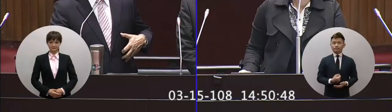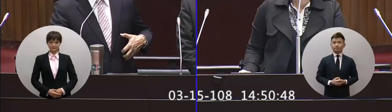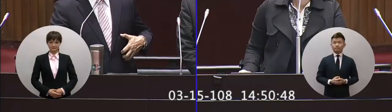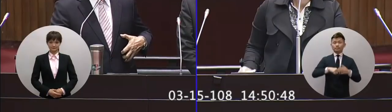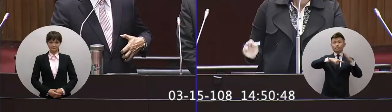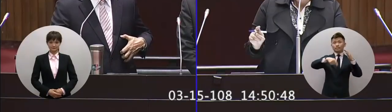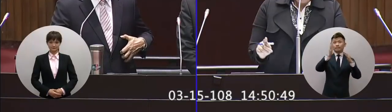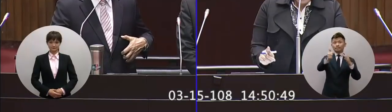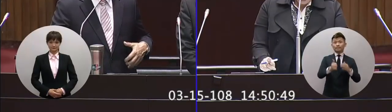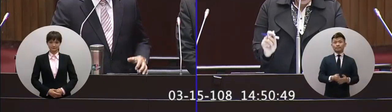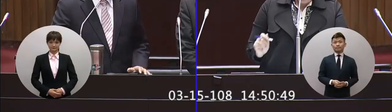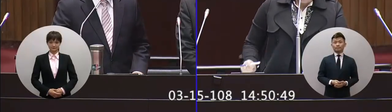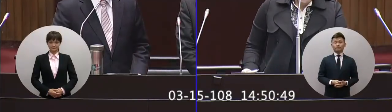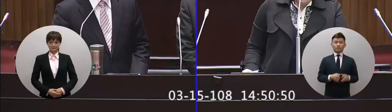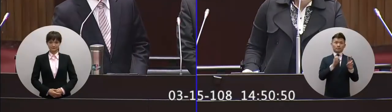长，